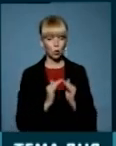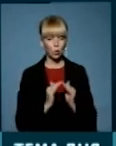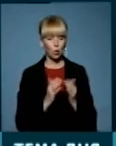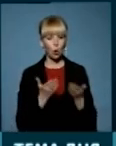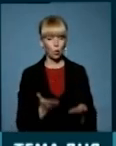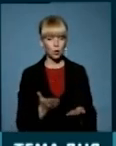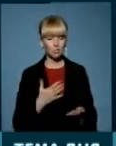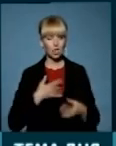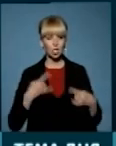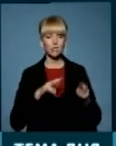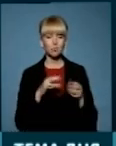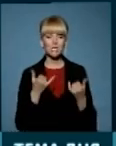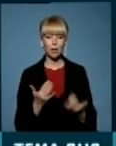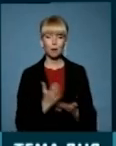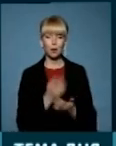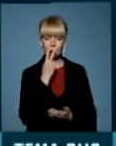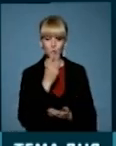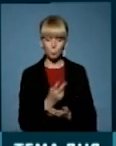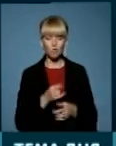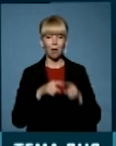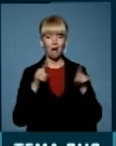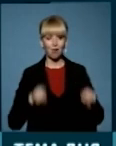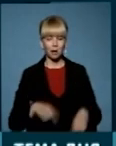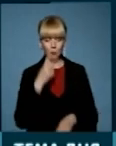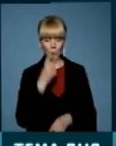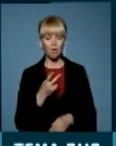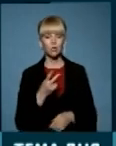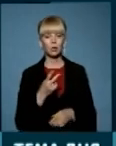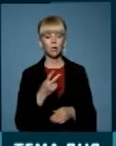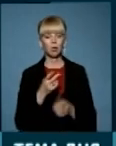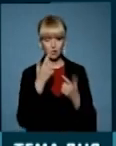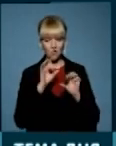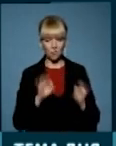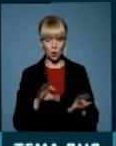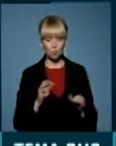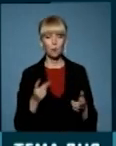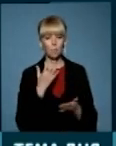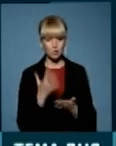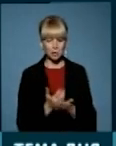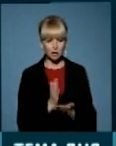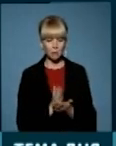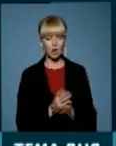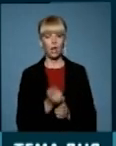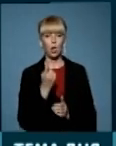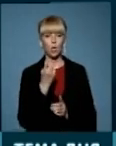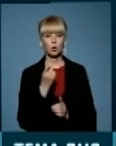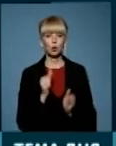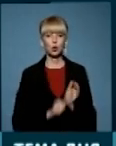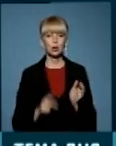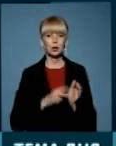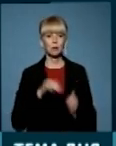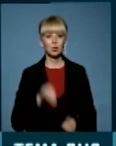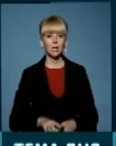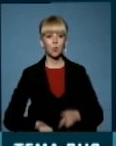Ось наші телеглядачі зараз мають змогу на екрані бачити інфографіку. Бачимо, знайшли 167